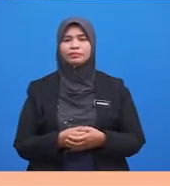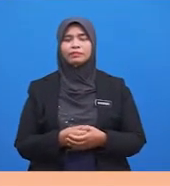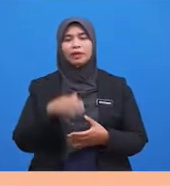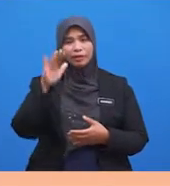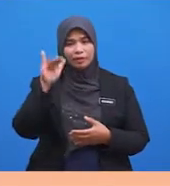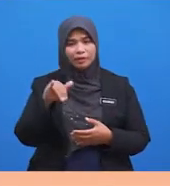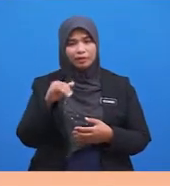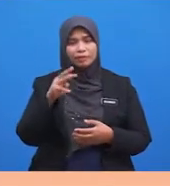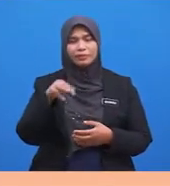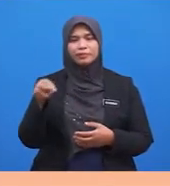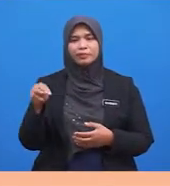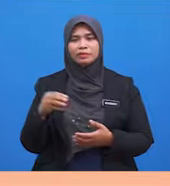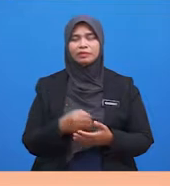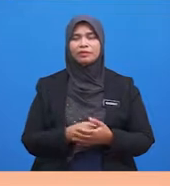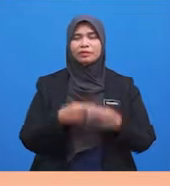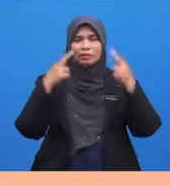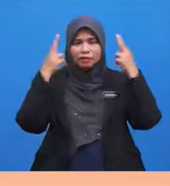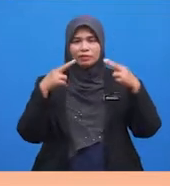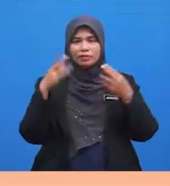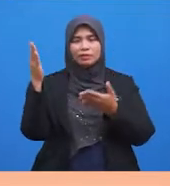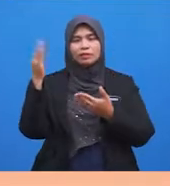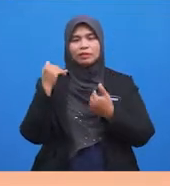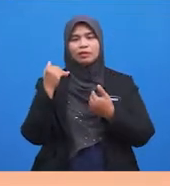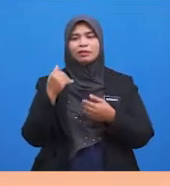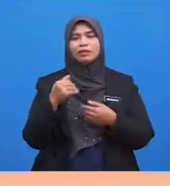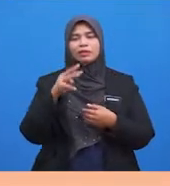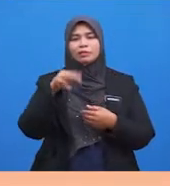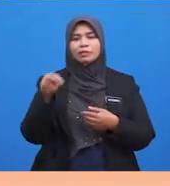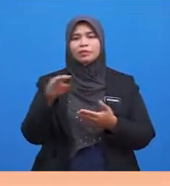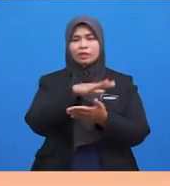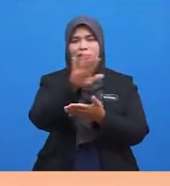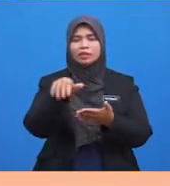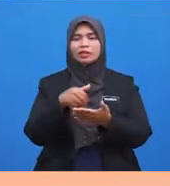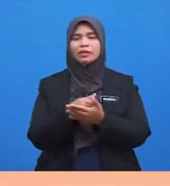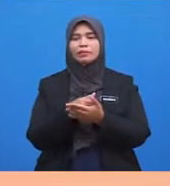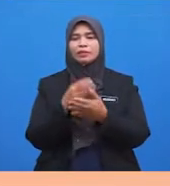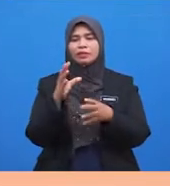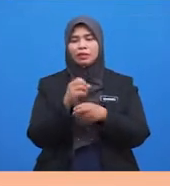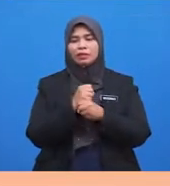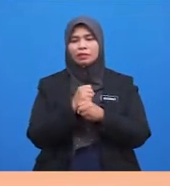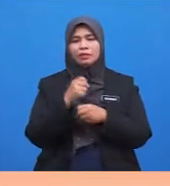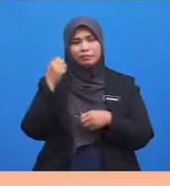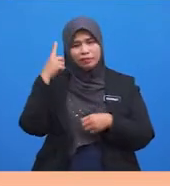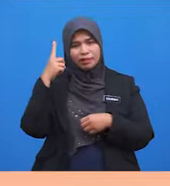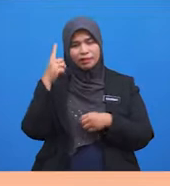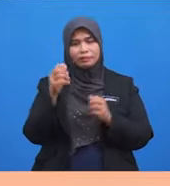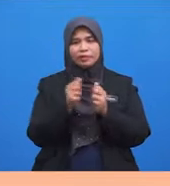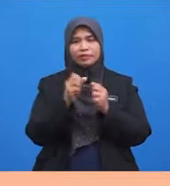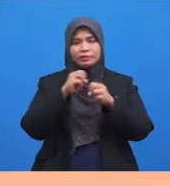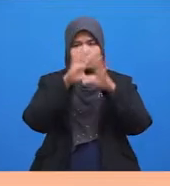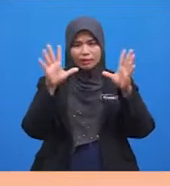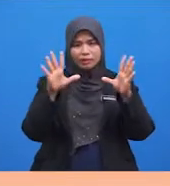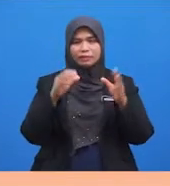Ya, murid-murid. Ustazah harap murid-murid semua dapat memahami dengan